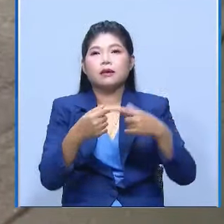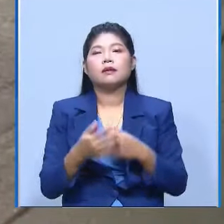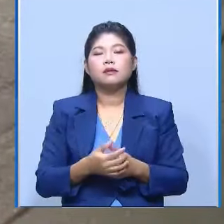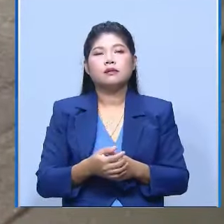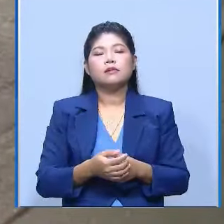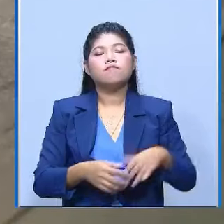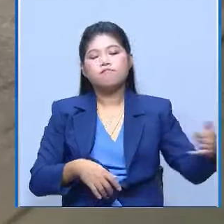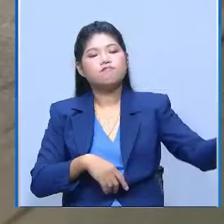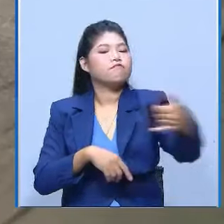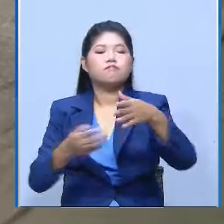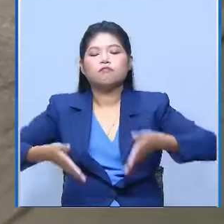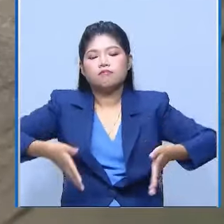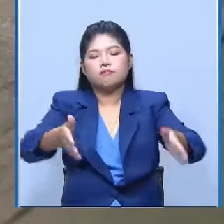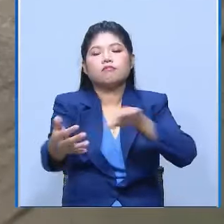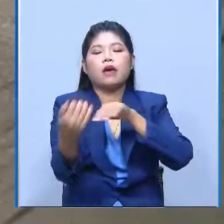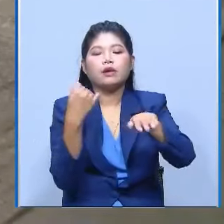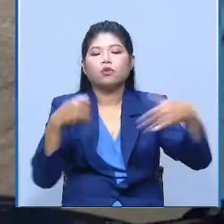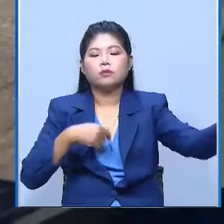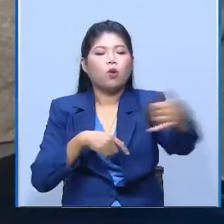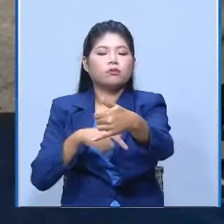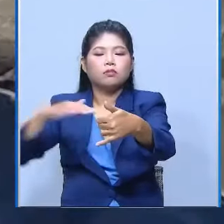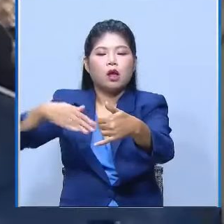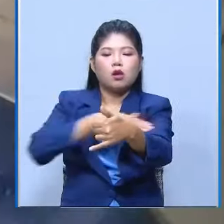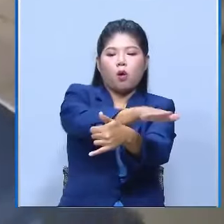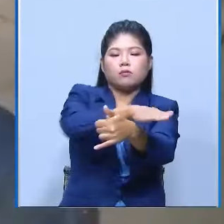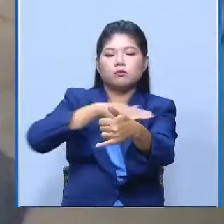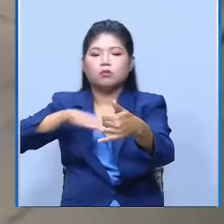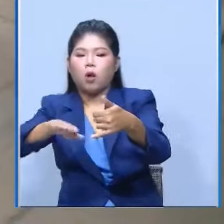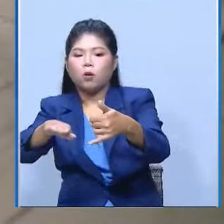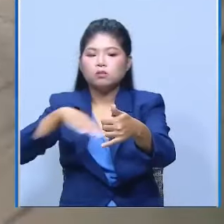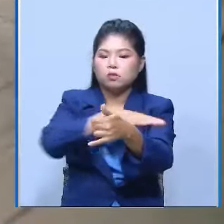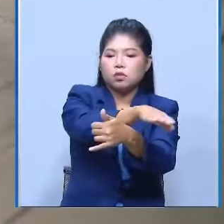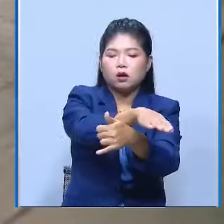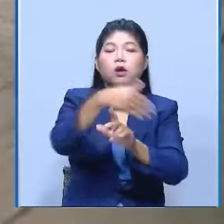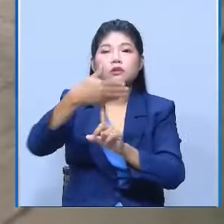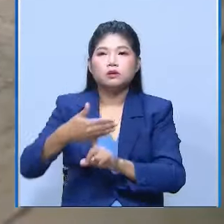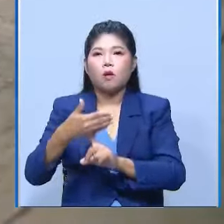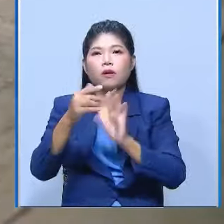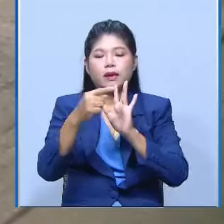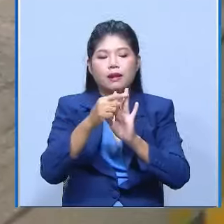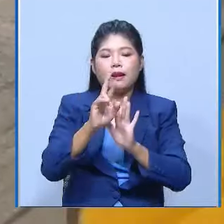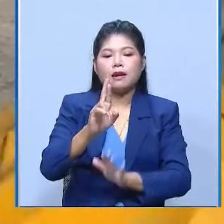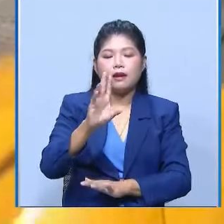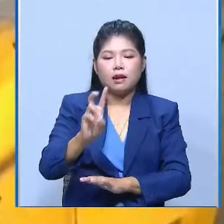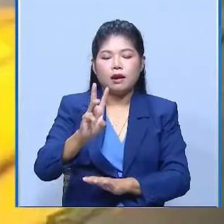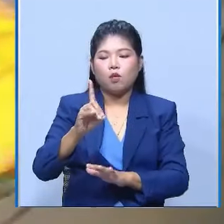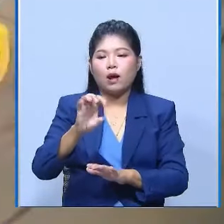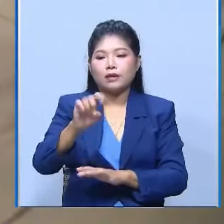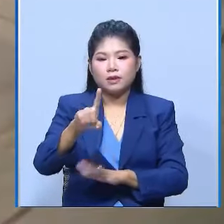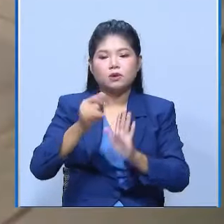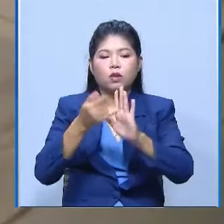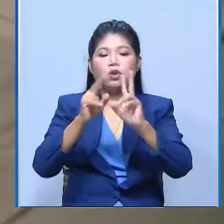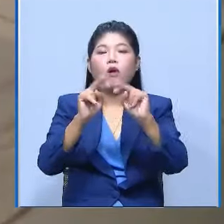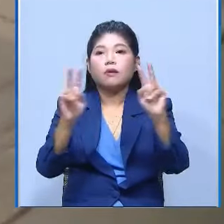างถนนแบบนี้นะคะรถก็หลบก็หลีกกันไปเหตุการณ์ที่เกิดขึ้นเมื่อวานในซอยเรวดีตำบลตลาดขวัญพื้นที่ตัวเมืองนนทบุรี